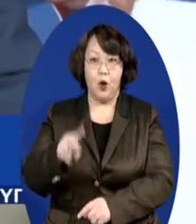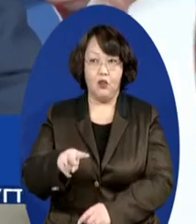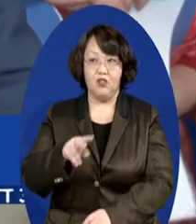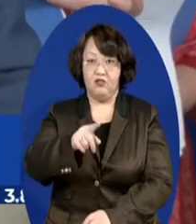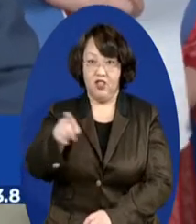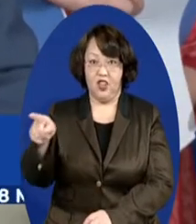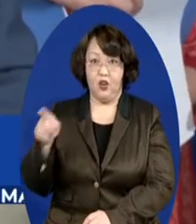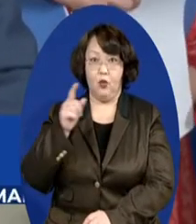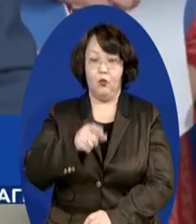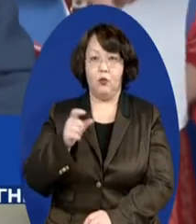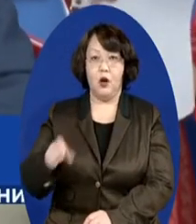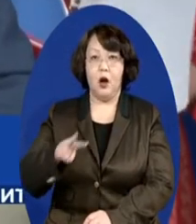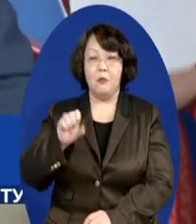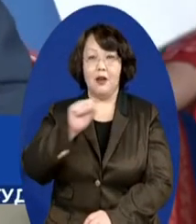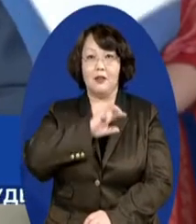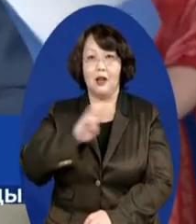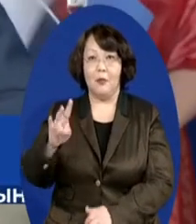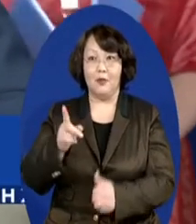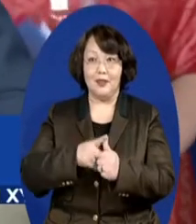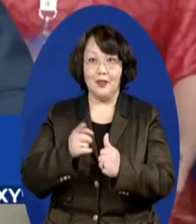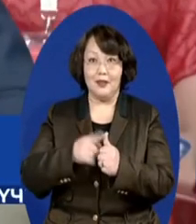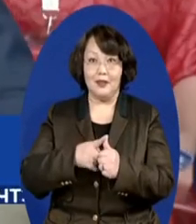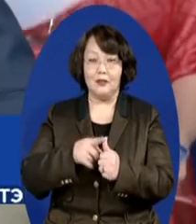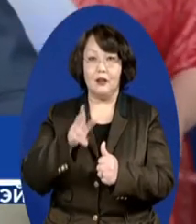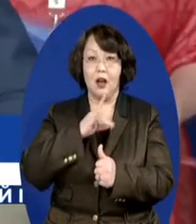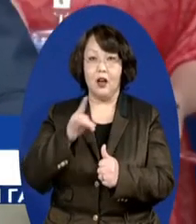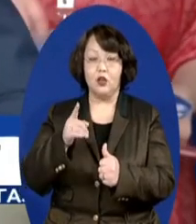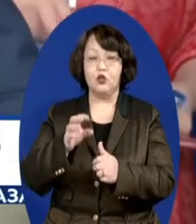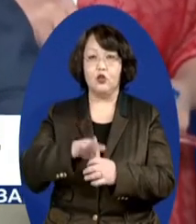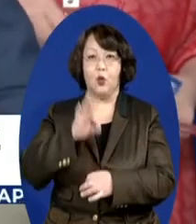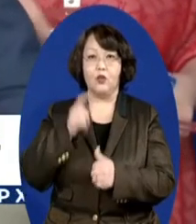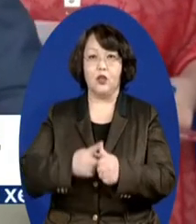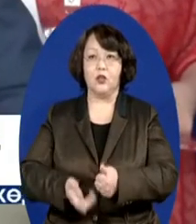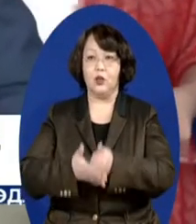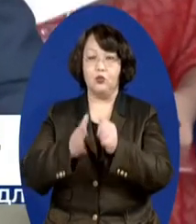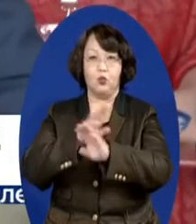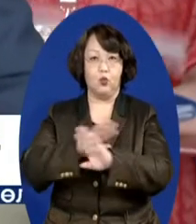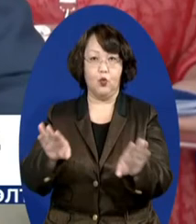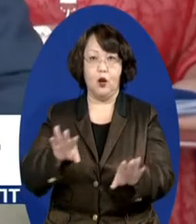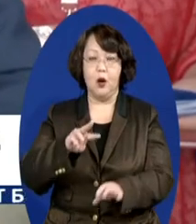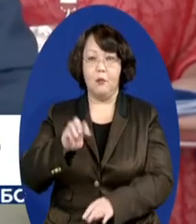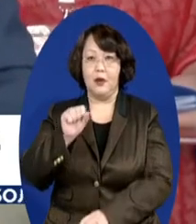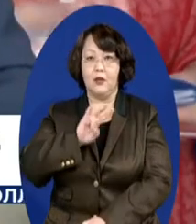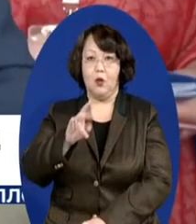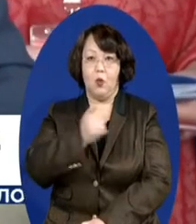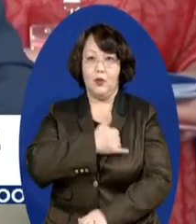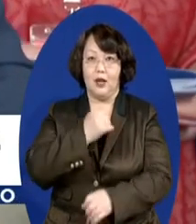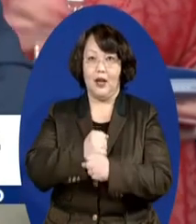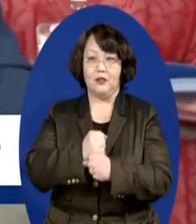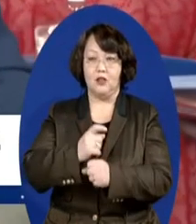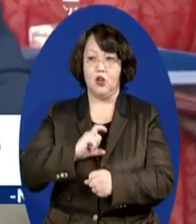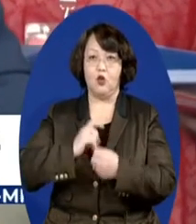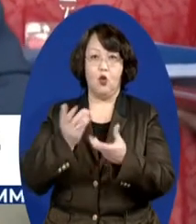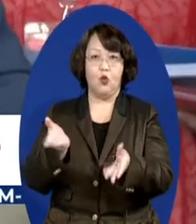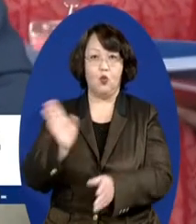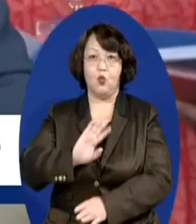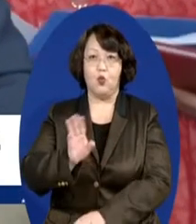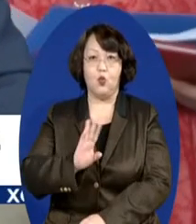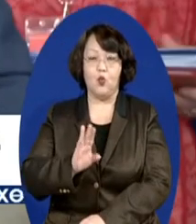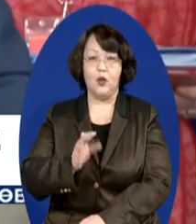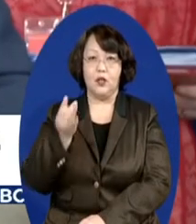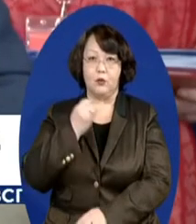намын бүх нэр дээрээс бүх шатны сонгуульд нэр дэвшэхгүй Монгол ардын намын удирдах албан тушаалд сонгогдох эрхийг эдлэхгүй гэсэн ийм